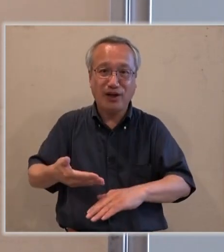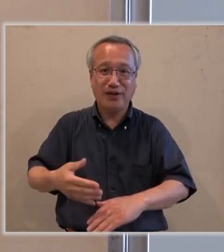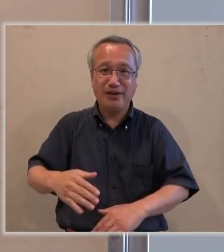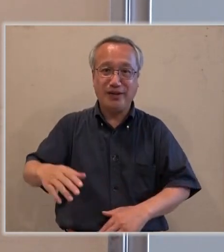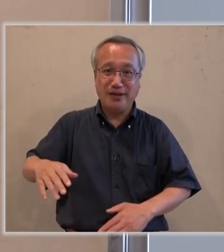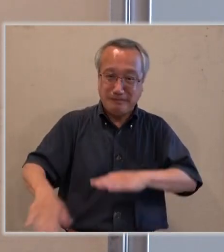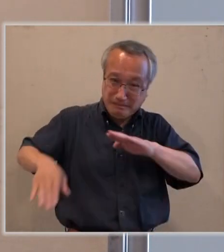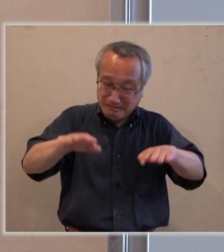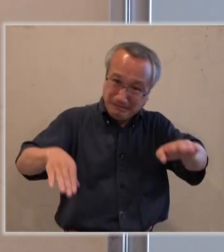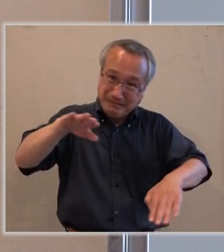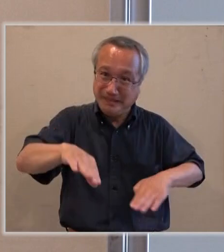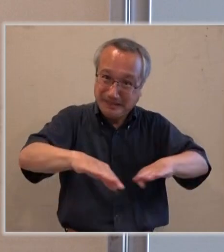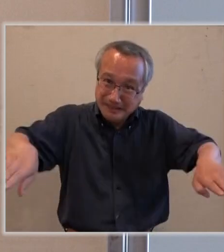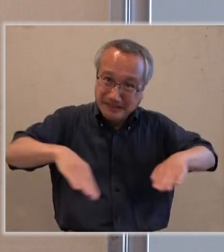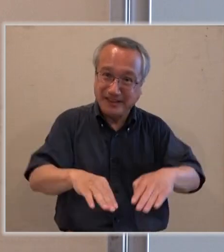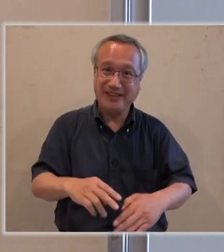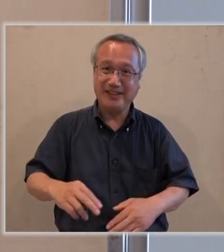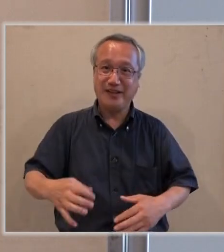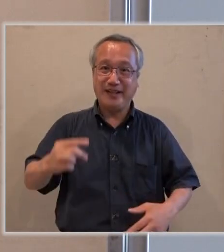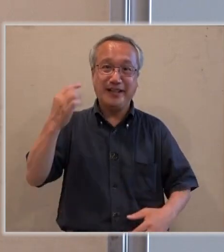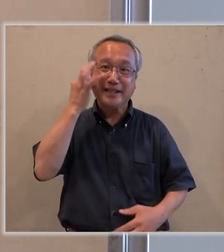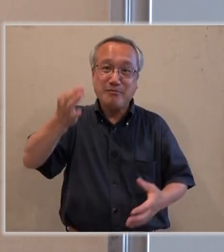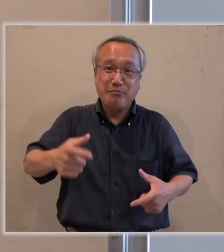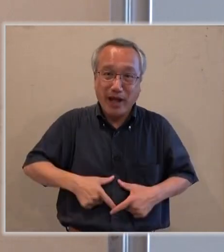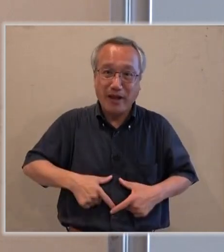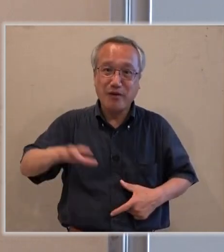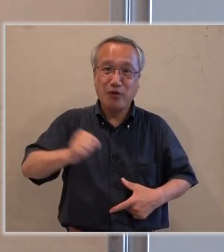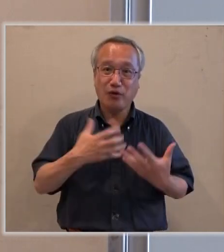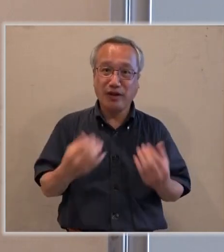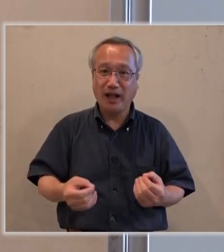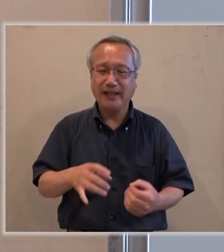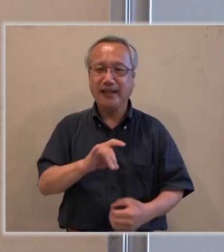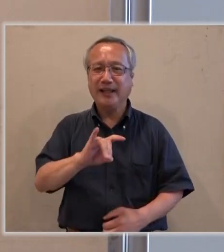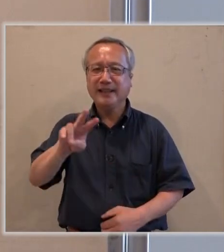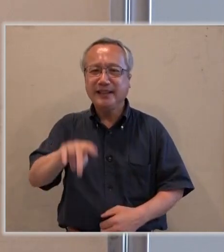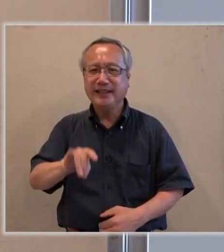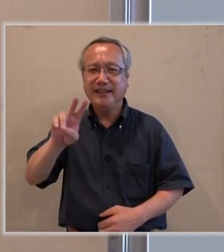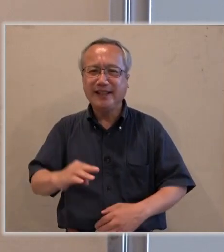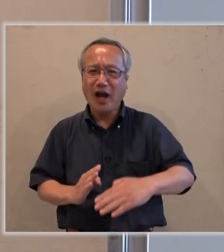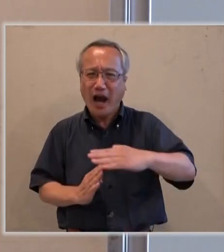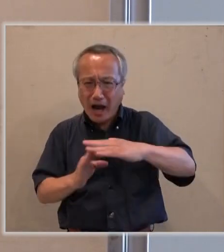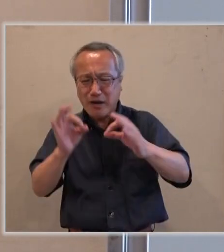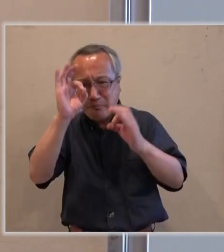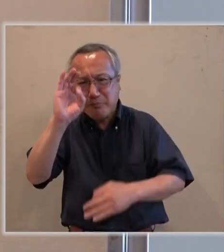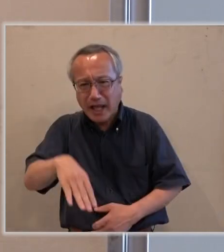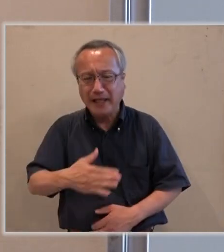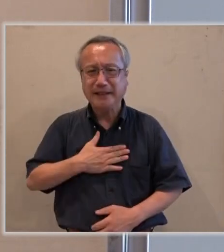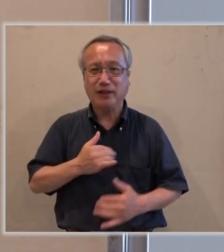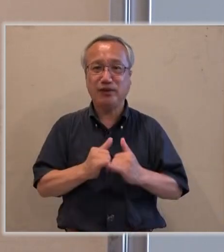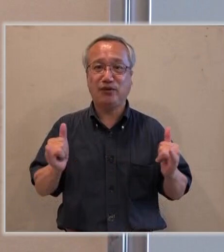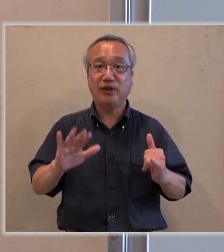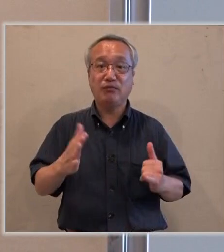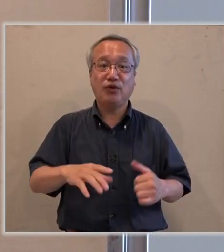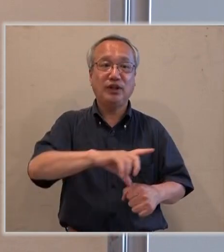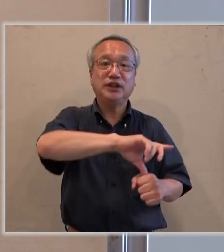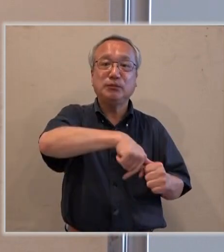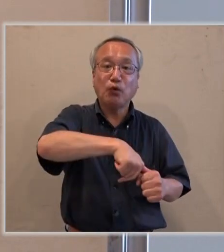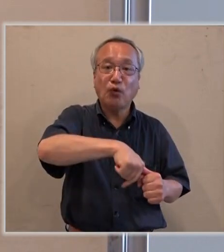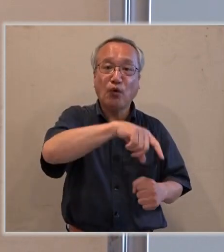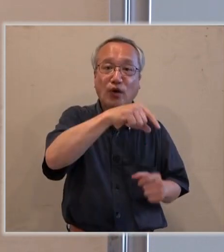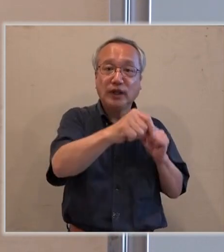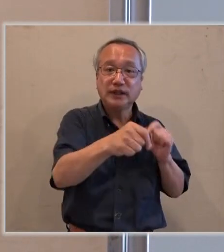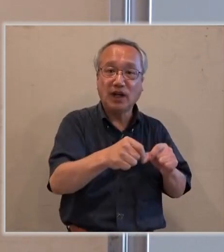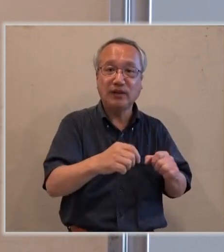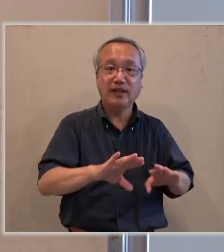取ったみたいなのをギリ知ってる世代ですね。だからこそオリンピックって地元だったらめっちゃ楽しいだろうなとかってい